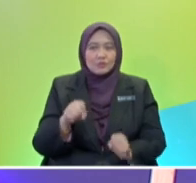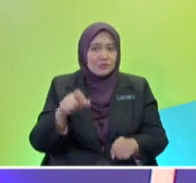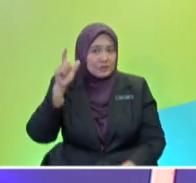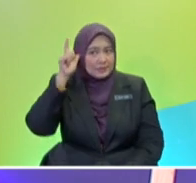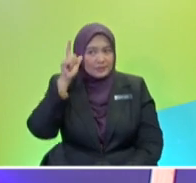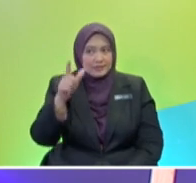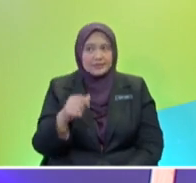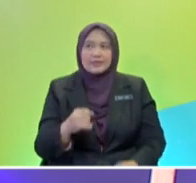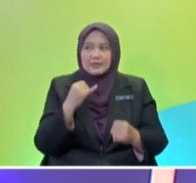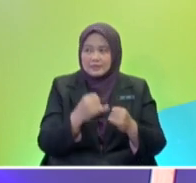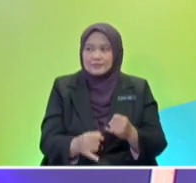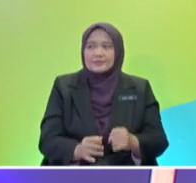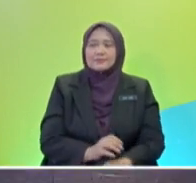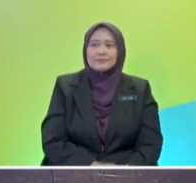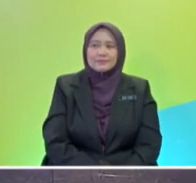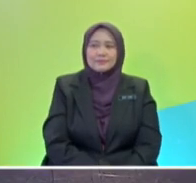zaman